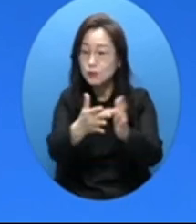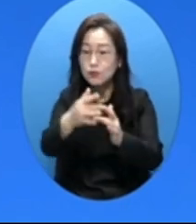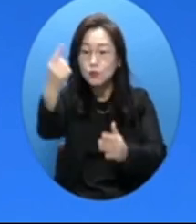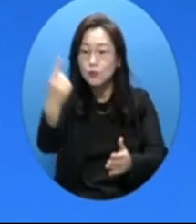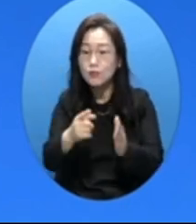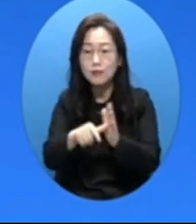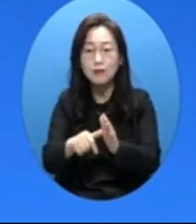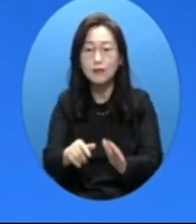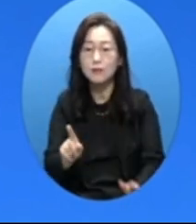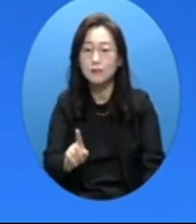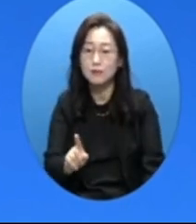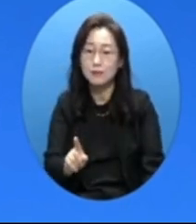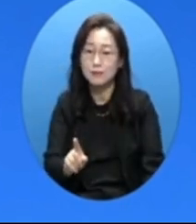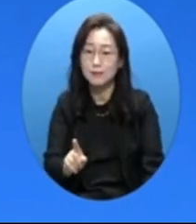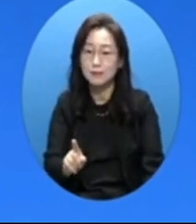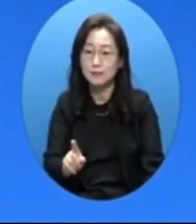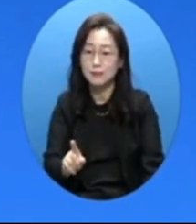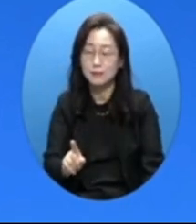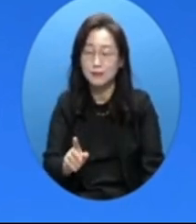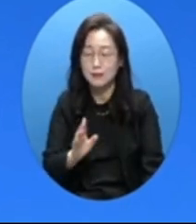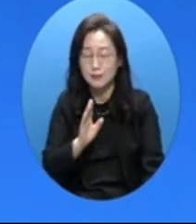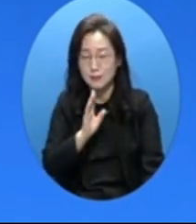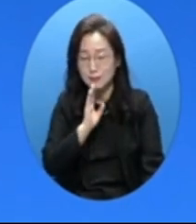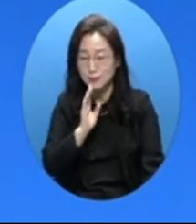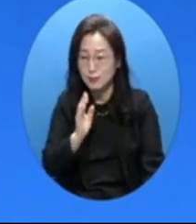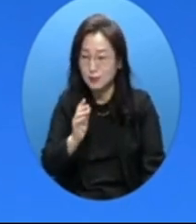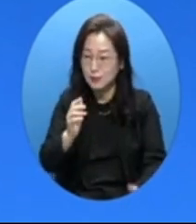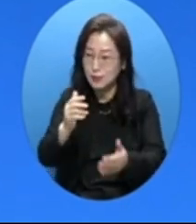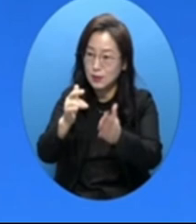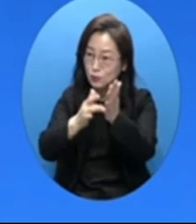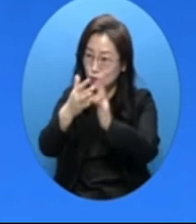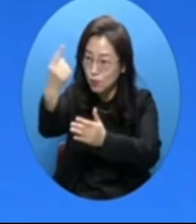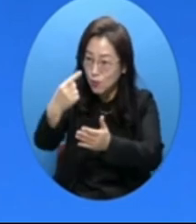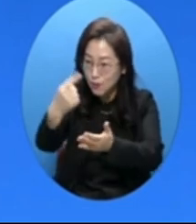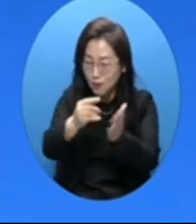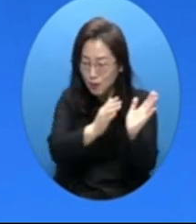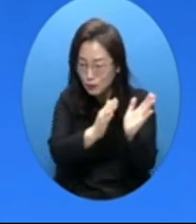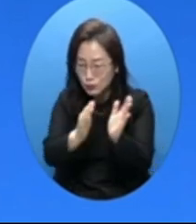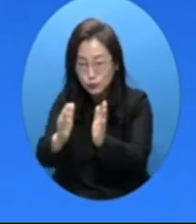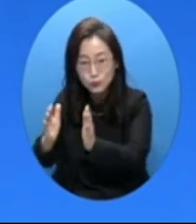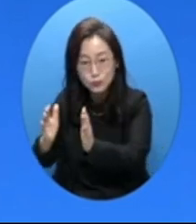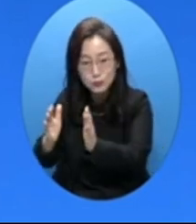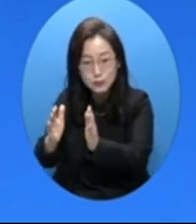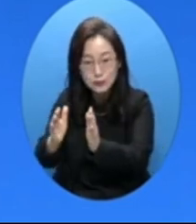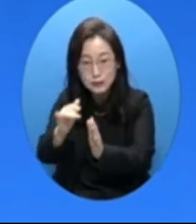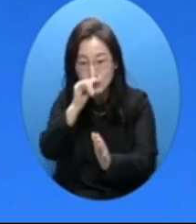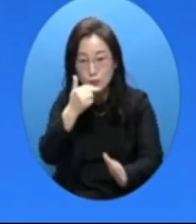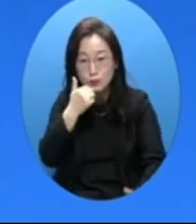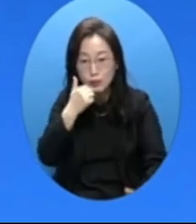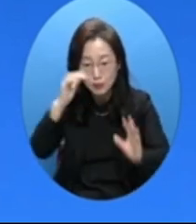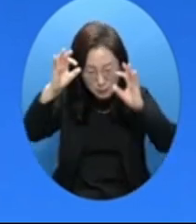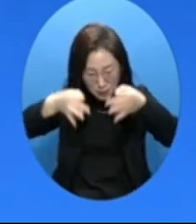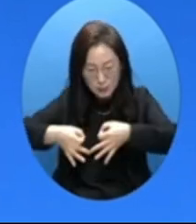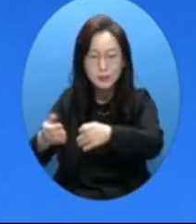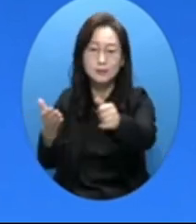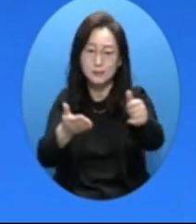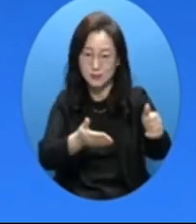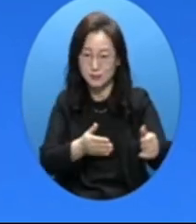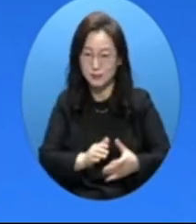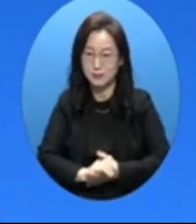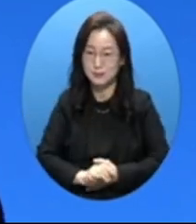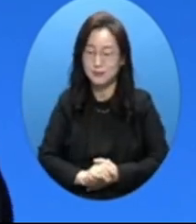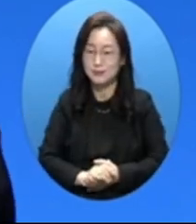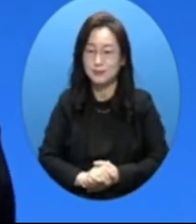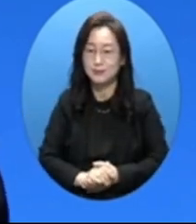어떻게 짐을 맞이할 준비라고 살아가고 있는가 우리 자신을 살펴보는 귀한 시간 되기를 바랍니다